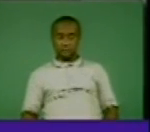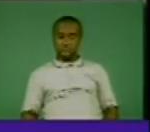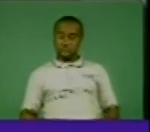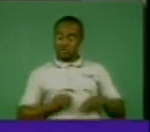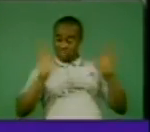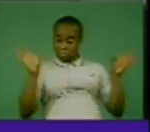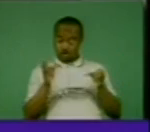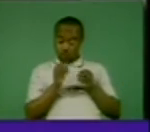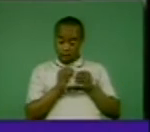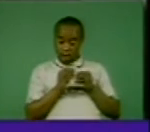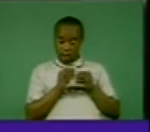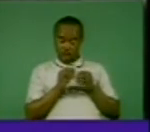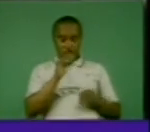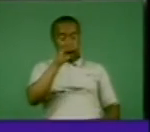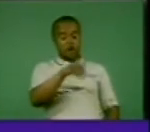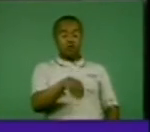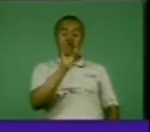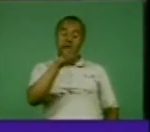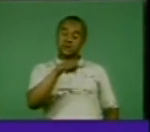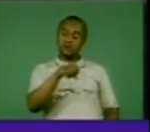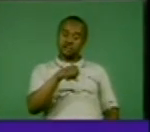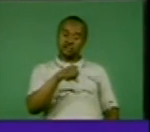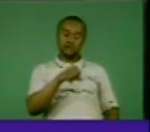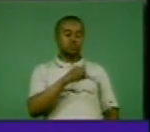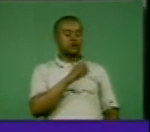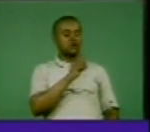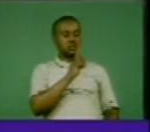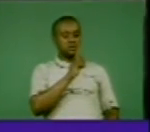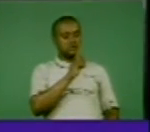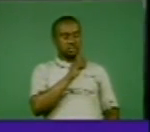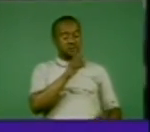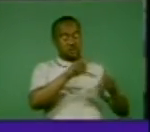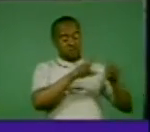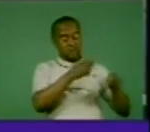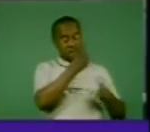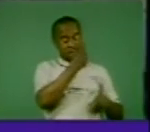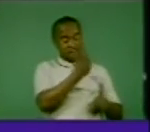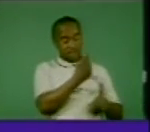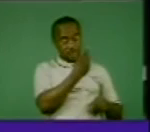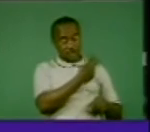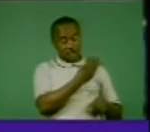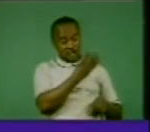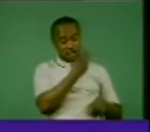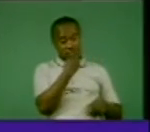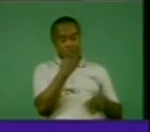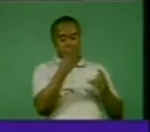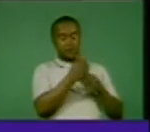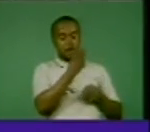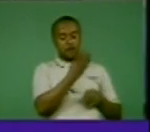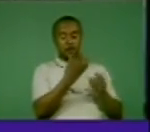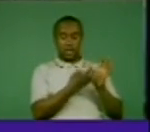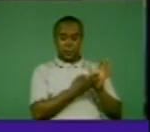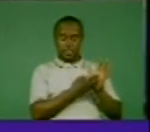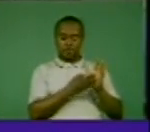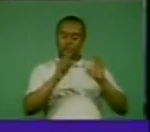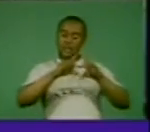ndio ni kura 48 ibara ya 31. Ibara ya 32 ilikuwa na